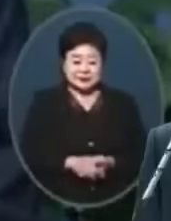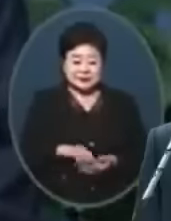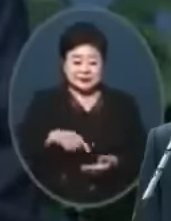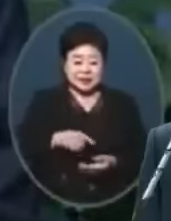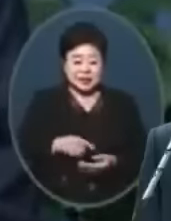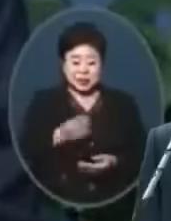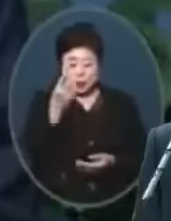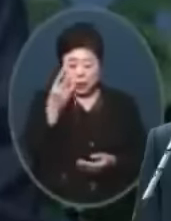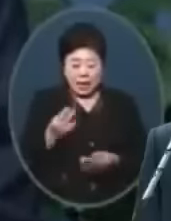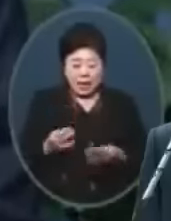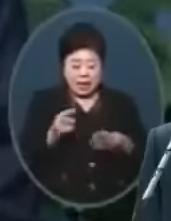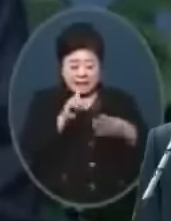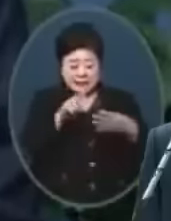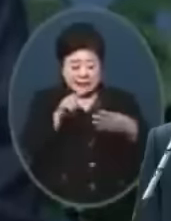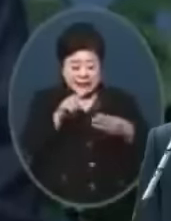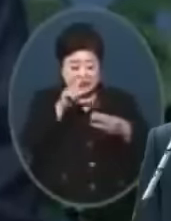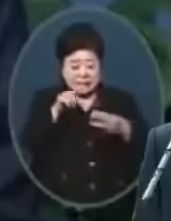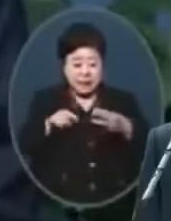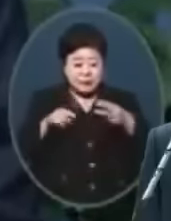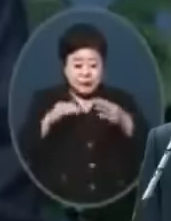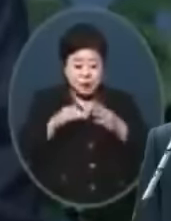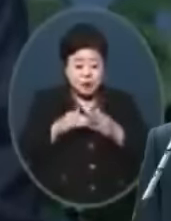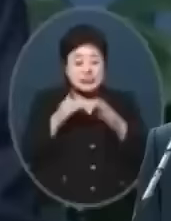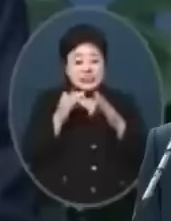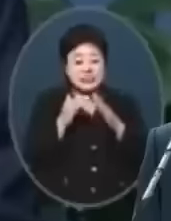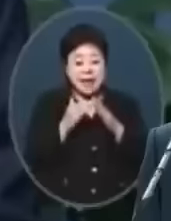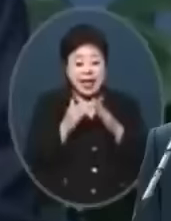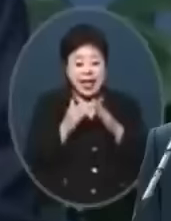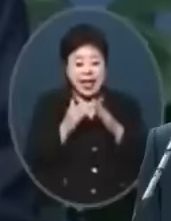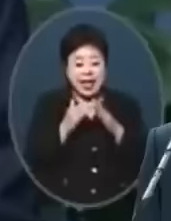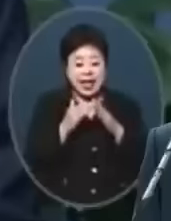자기 외삼촌 되는 라반의 집에